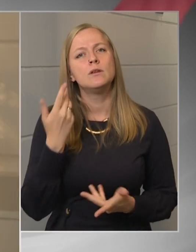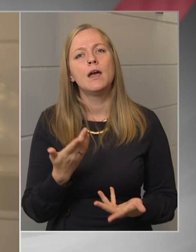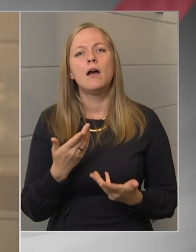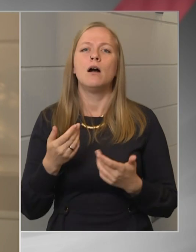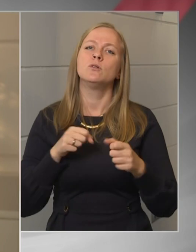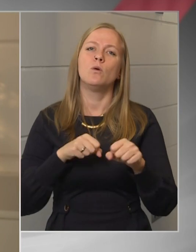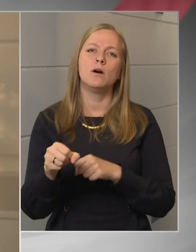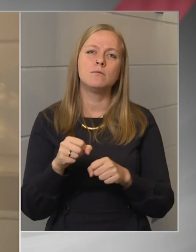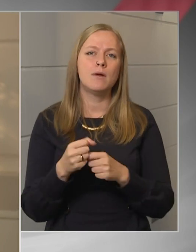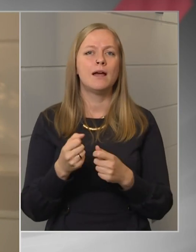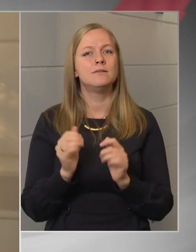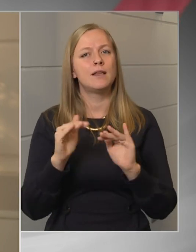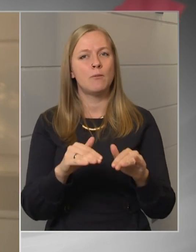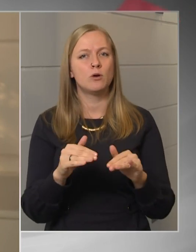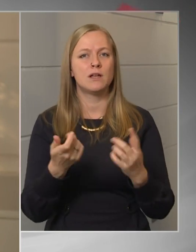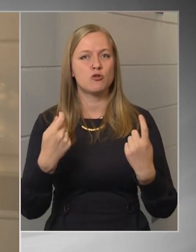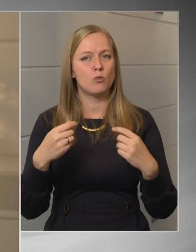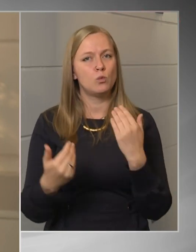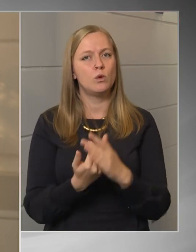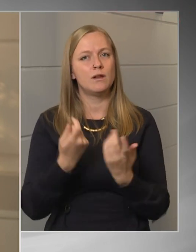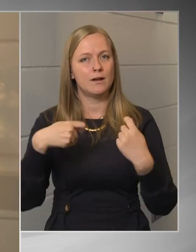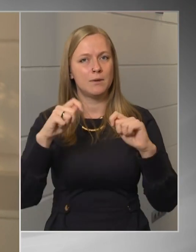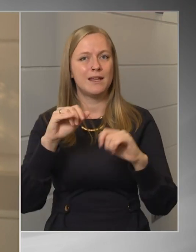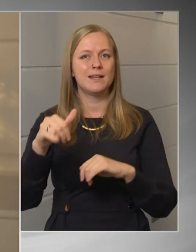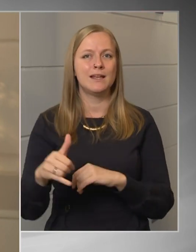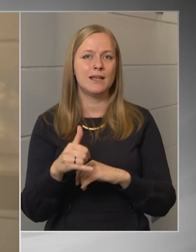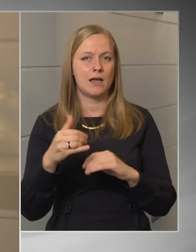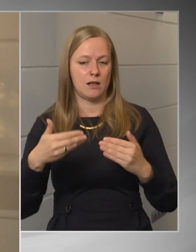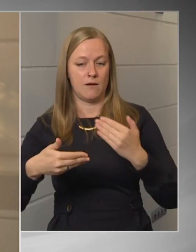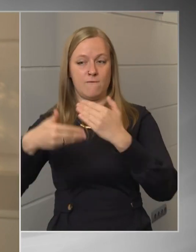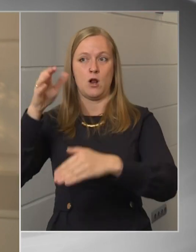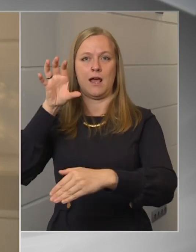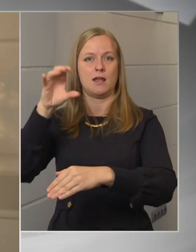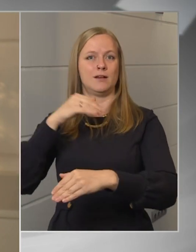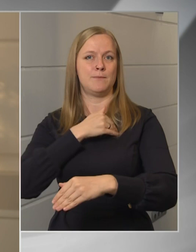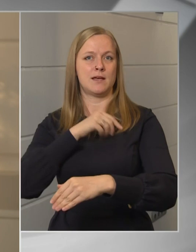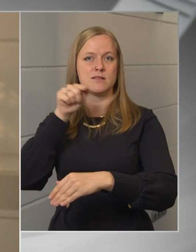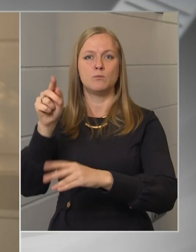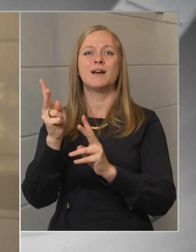újjáépített Jedlik gimnázium falára kitetette ki az Orbán idézeteket?